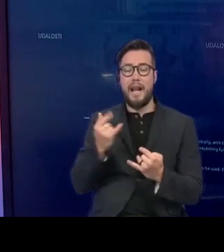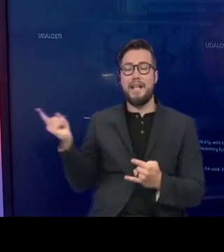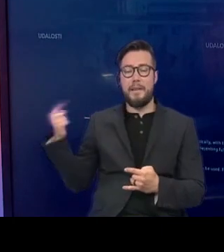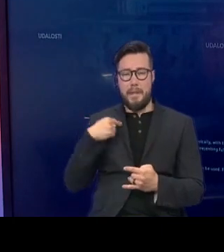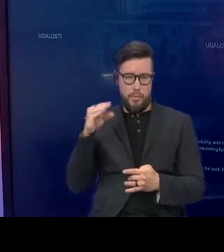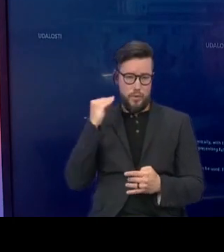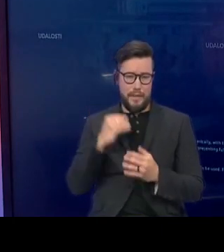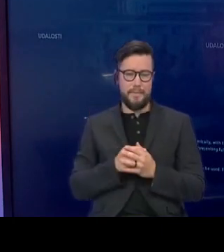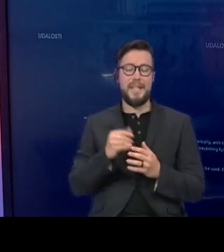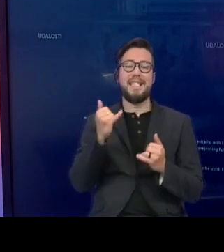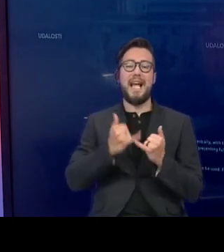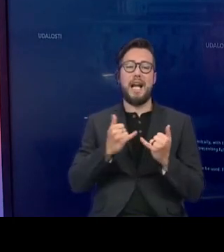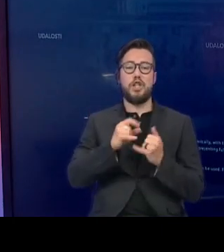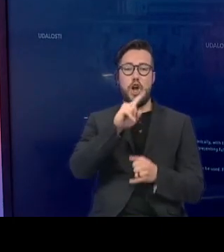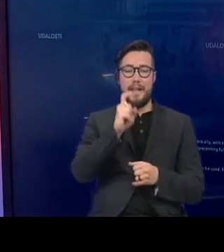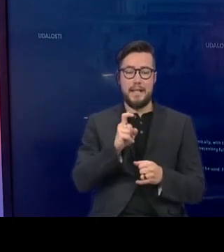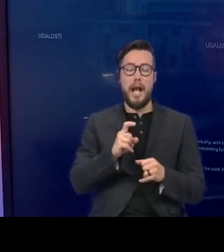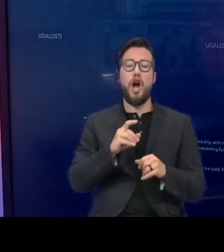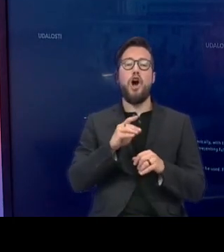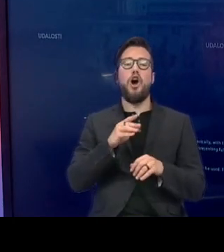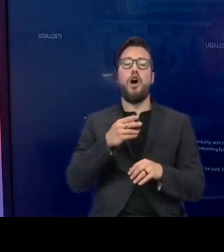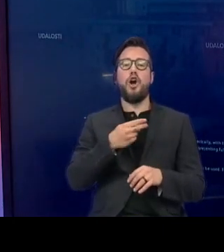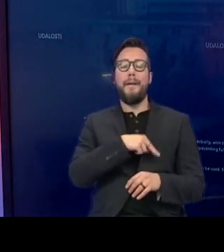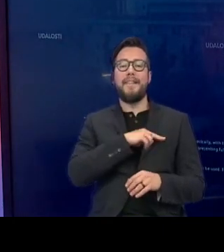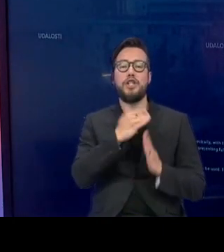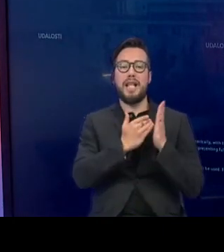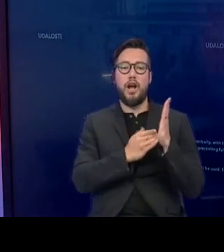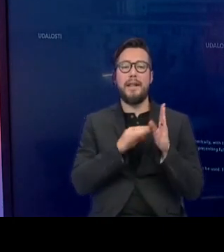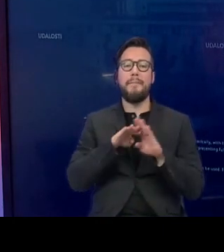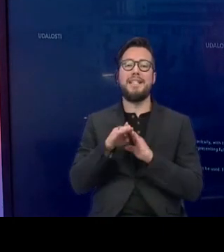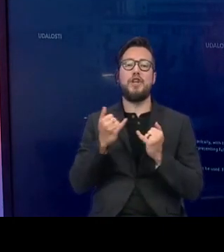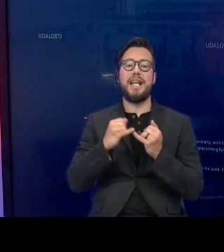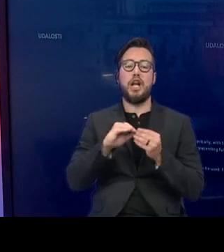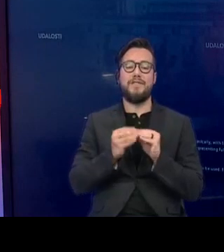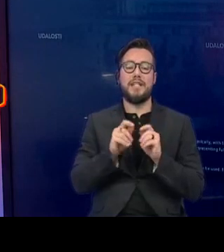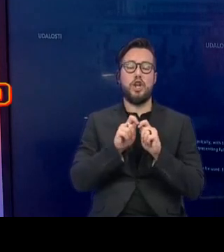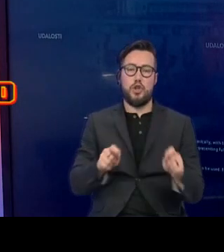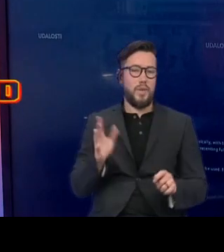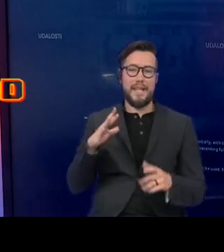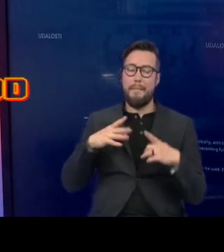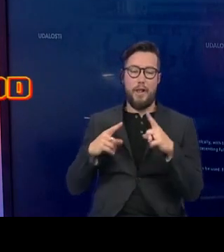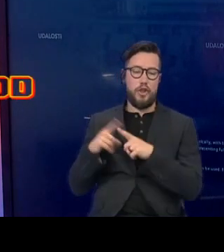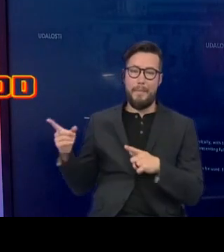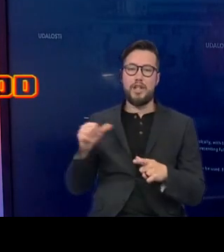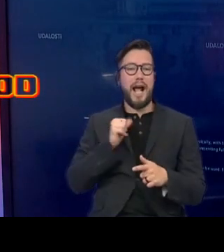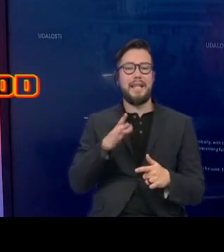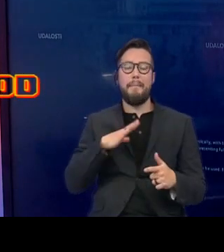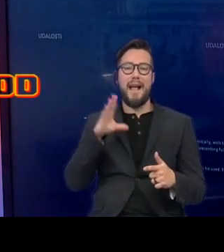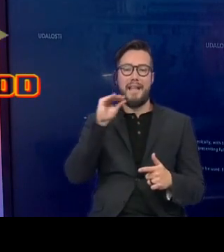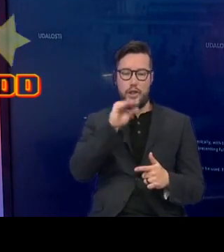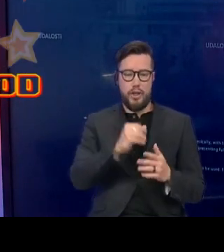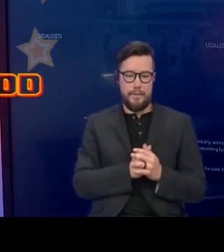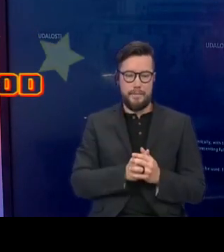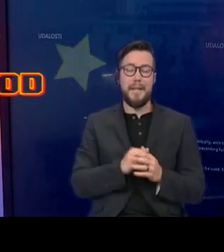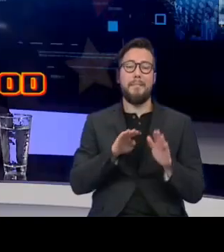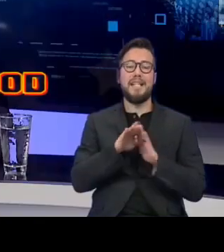zahraničnej politiky. V zmysle kompetenčného zákona rozhoduje o tom, čo je zásadná otázka zahraničnej politiky ministerstvo zahraničných vecí. Nie pán Tomáš, teda pán Kačer.